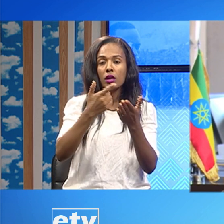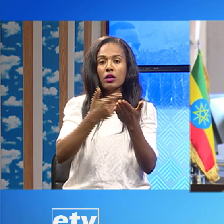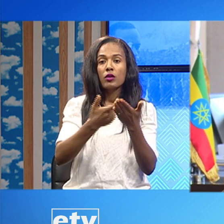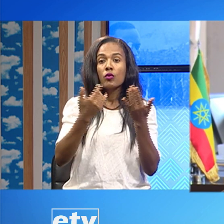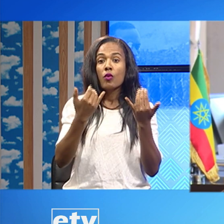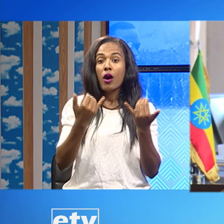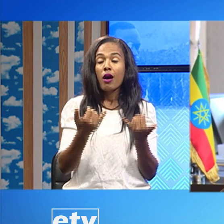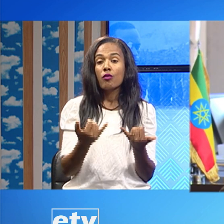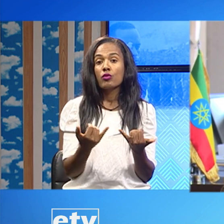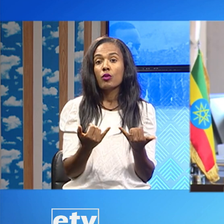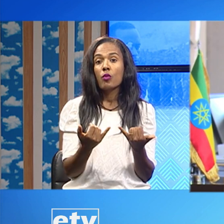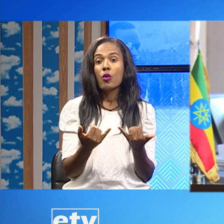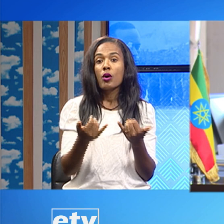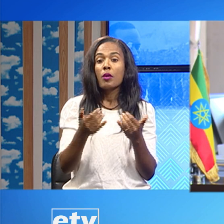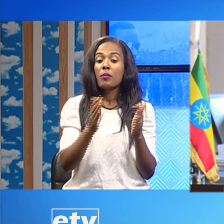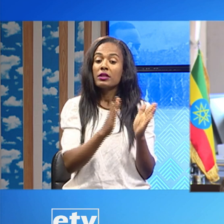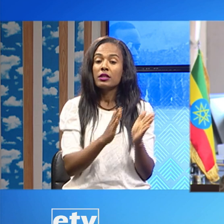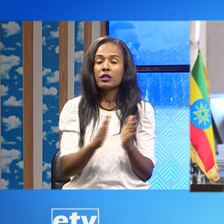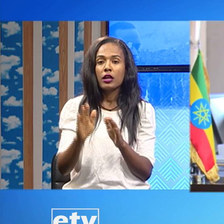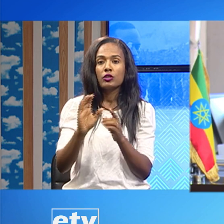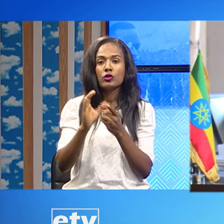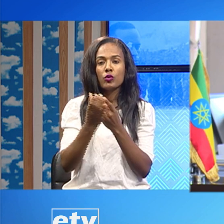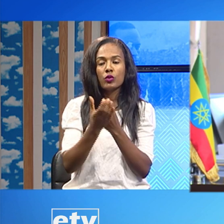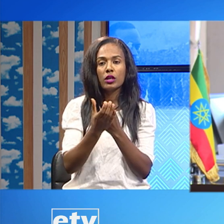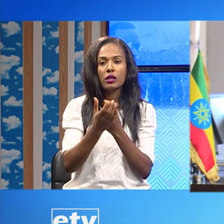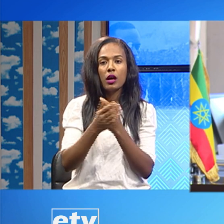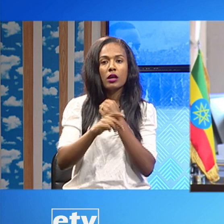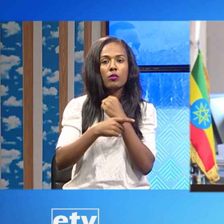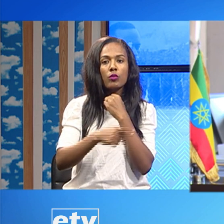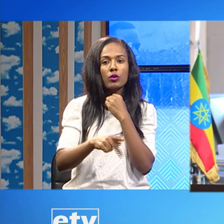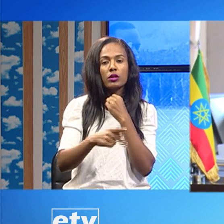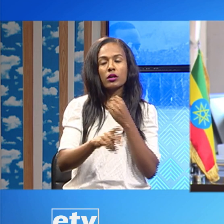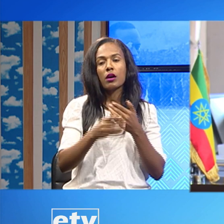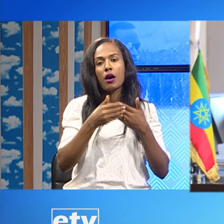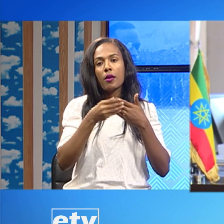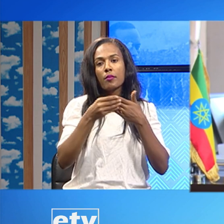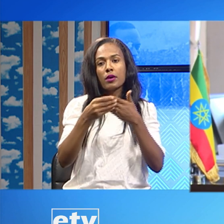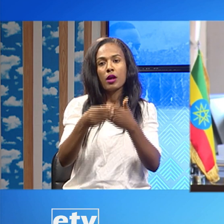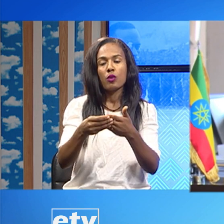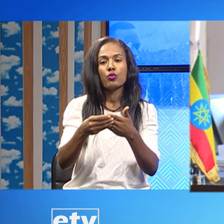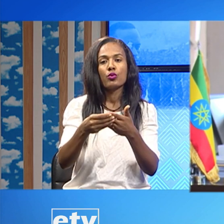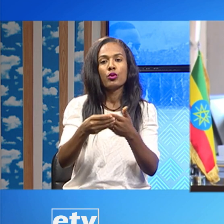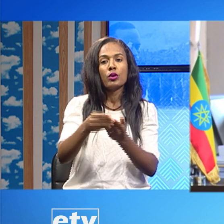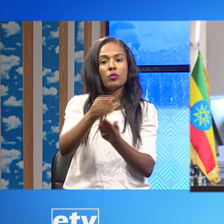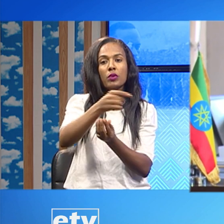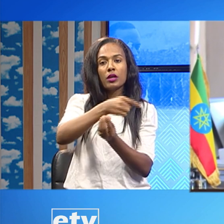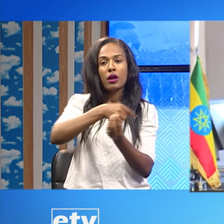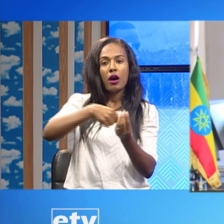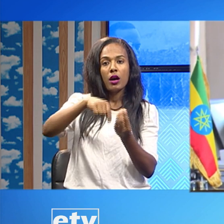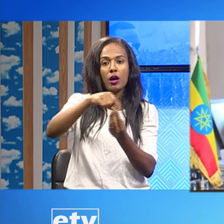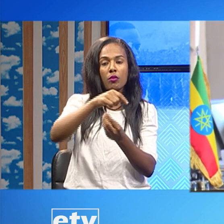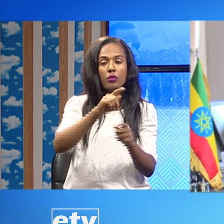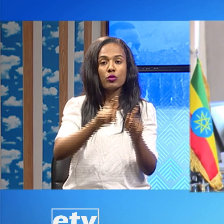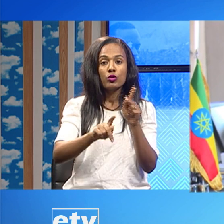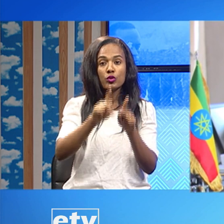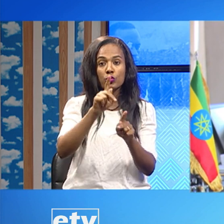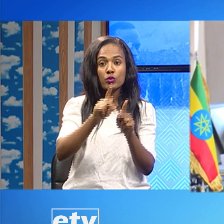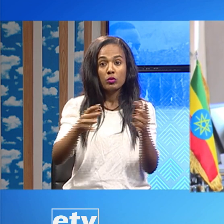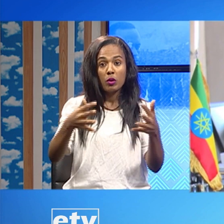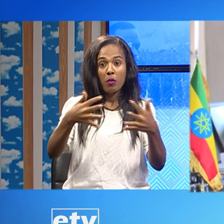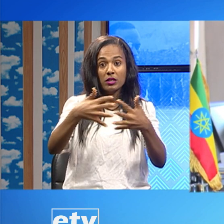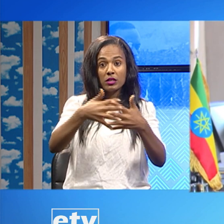አሁን ደግሞ በተደራጀ አኳኋን የፖለቲካ አመራሩ በየአካባቢው ህዝቡን